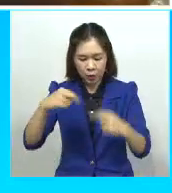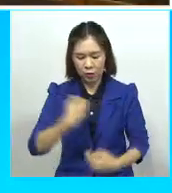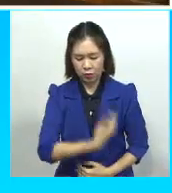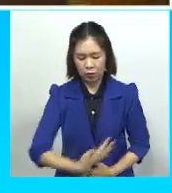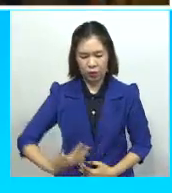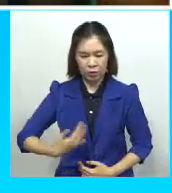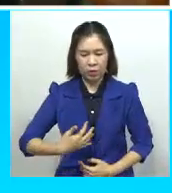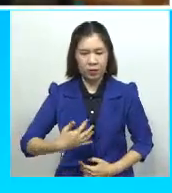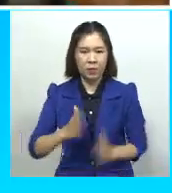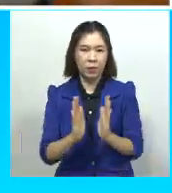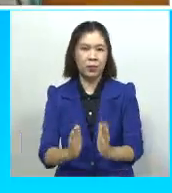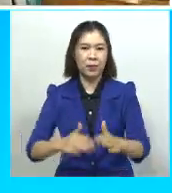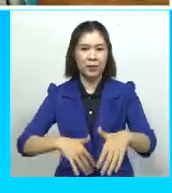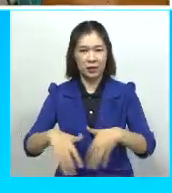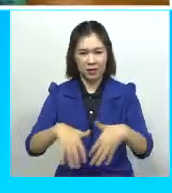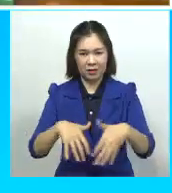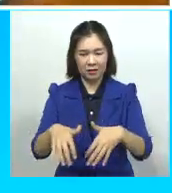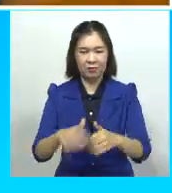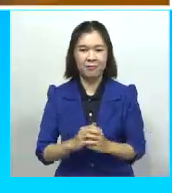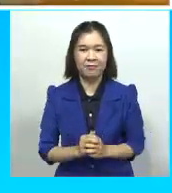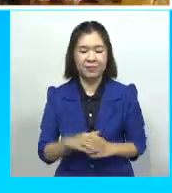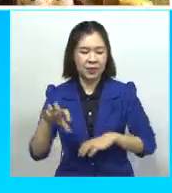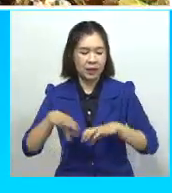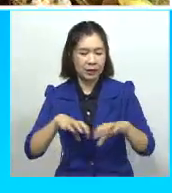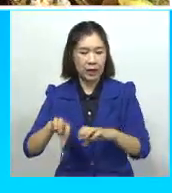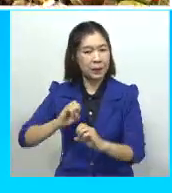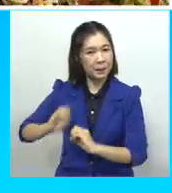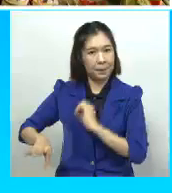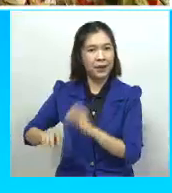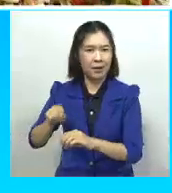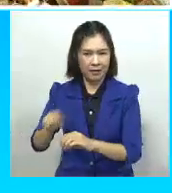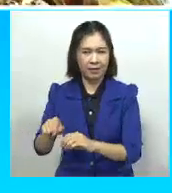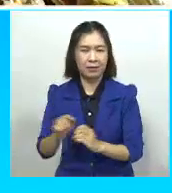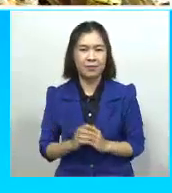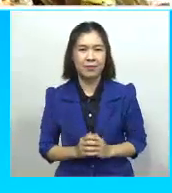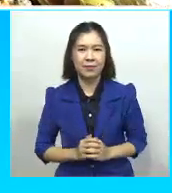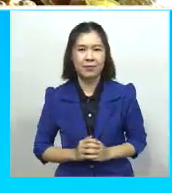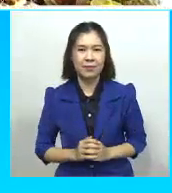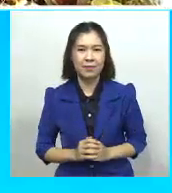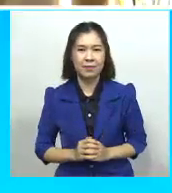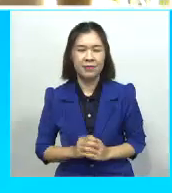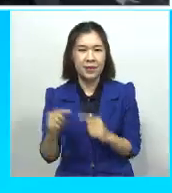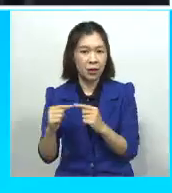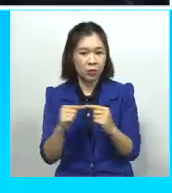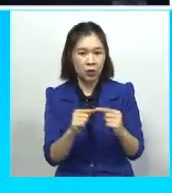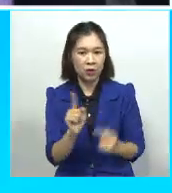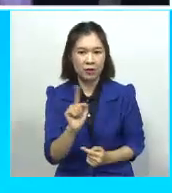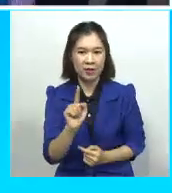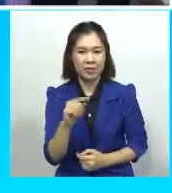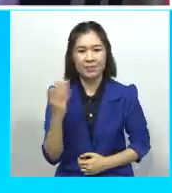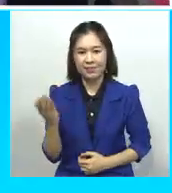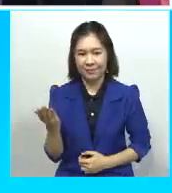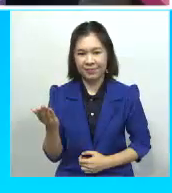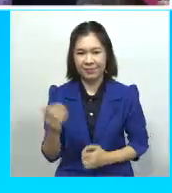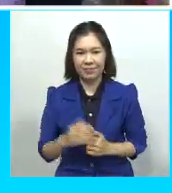ภาพของประชาชนรวมถึงการจัดการปัญหาขยะอย่างจริงจังมาต่อกันที่พรรคชาติไ